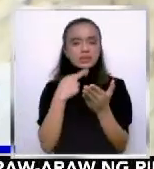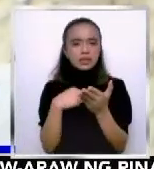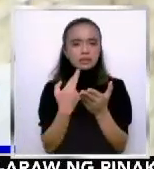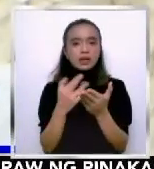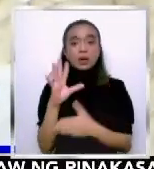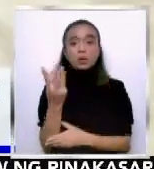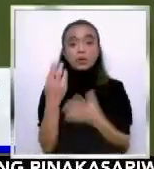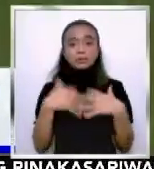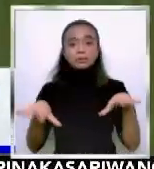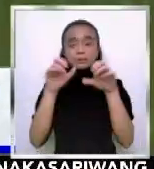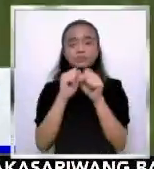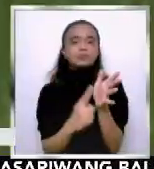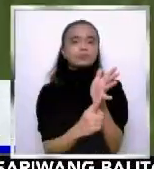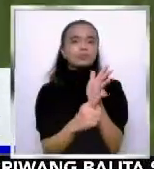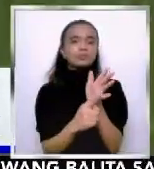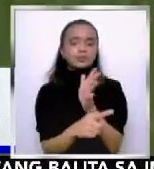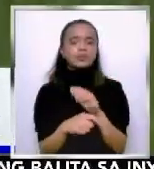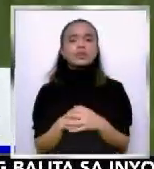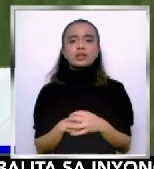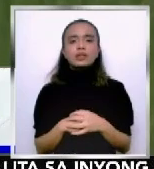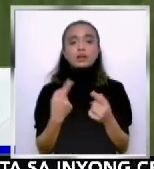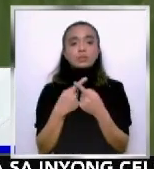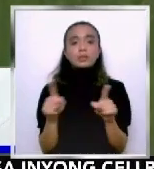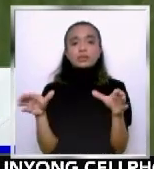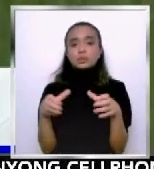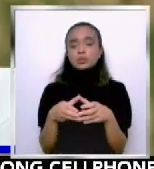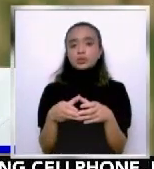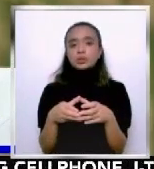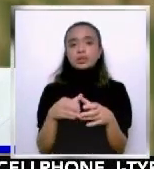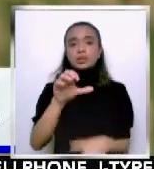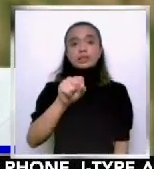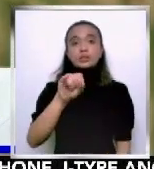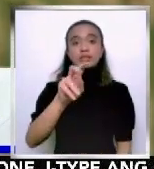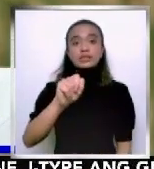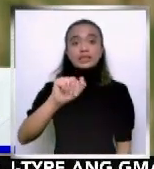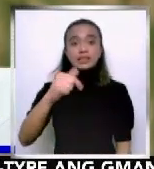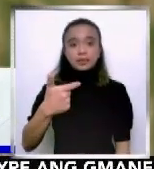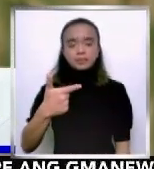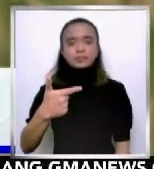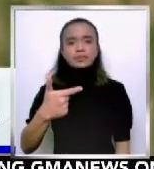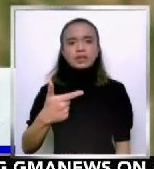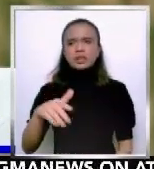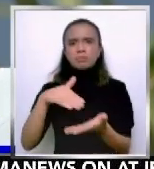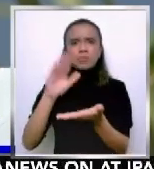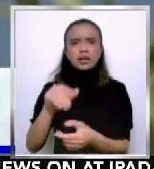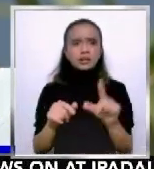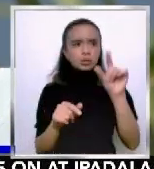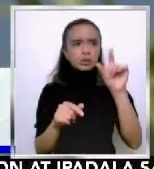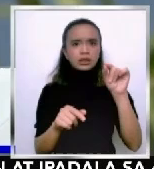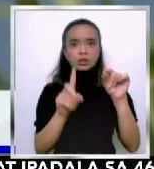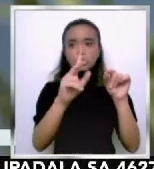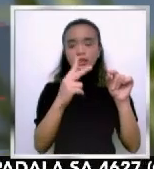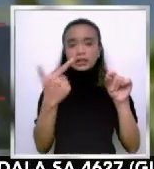ngayong katapusan ng buwan. Pero ang grupong Samahang Industriya ng Agrikultura o SINAG namamahalaan sa 20 pesos kada kilong presyo para sa bagong